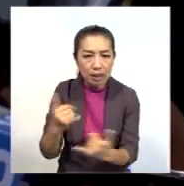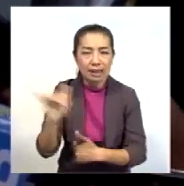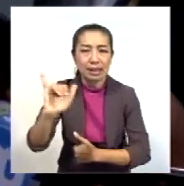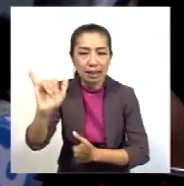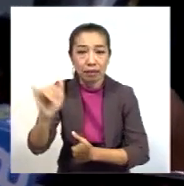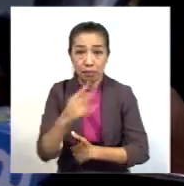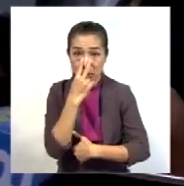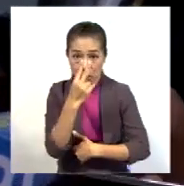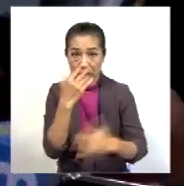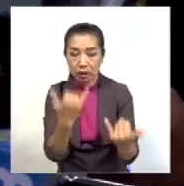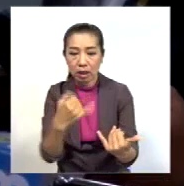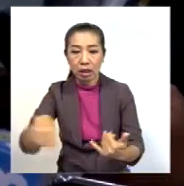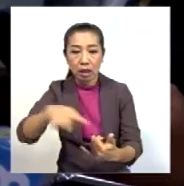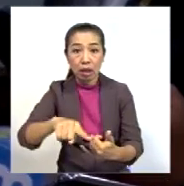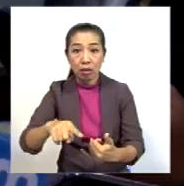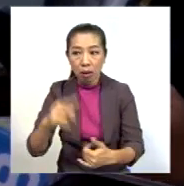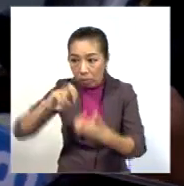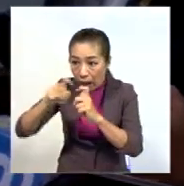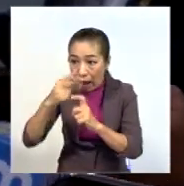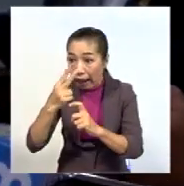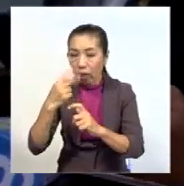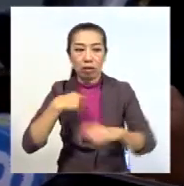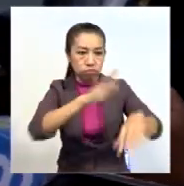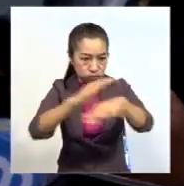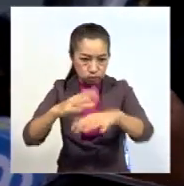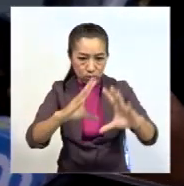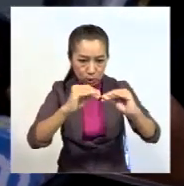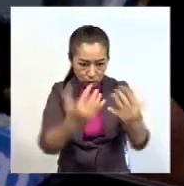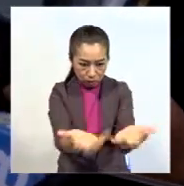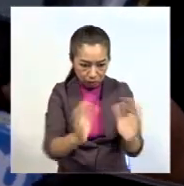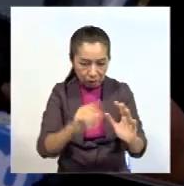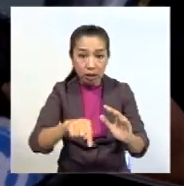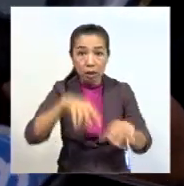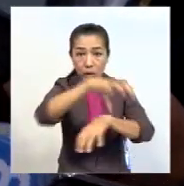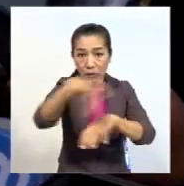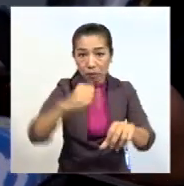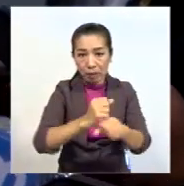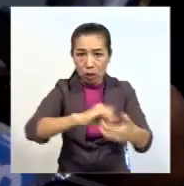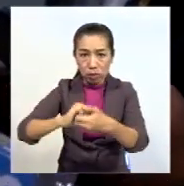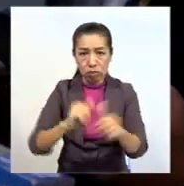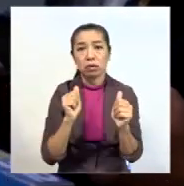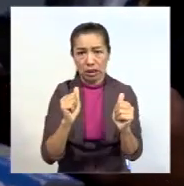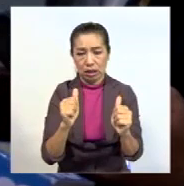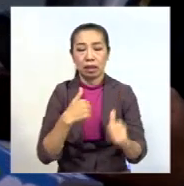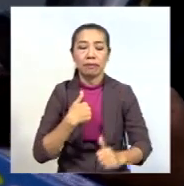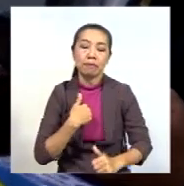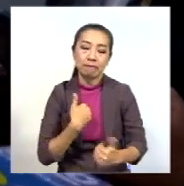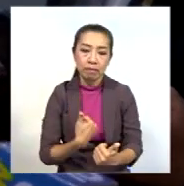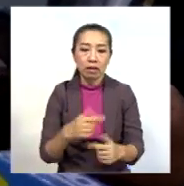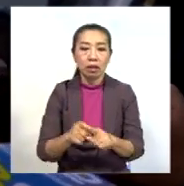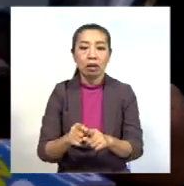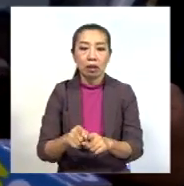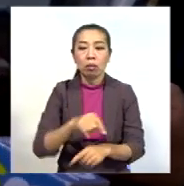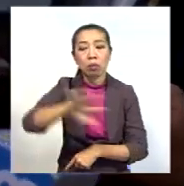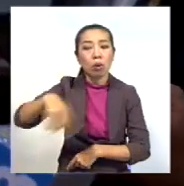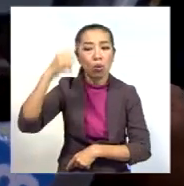ห็นในวันนี้นะครับทันทีก็เรียกประชุมทันทีความร่วมมือในระหว่างหน่วยงานดีมากๆนะครับเราจะเร่งรัดท่านก็รู้จักผมดีอยู่